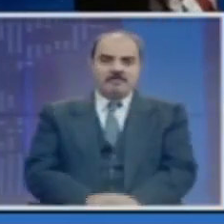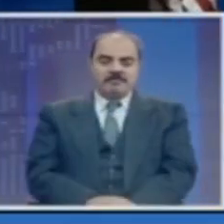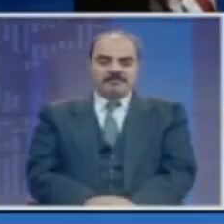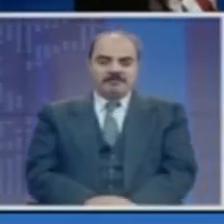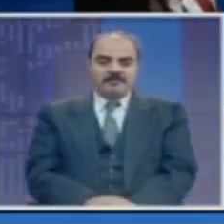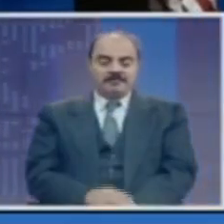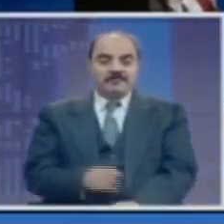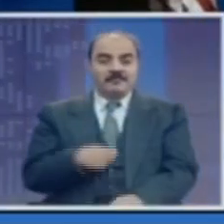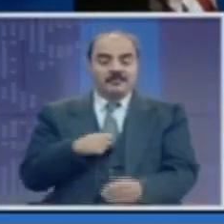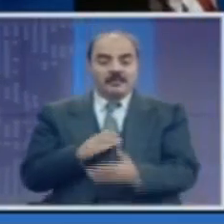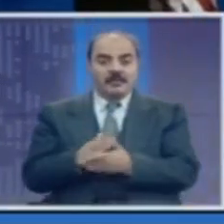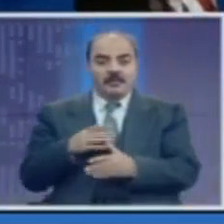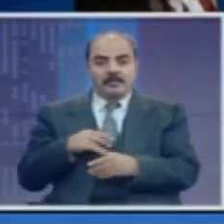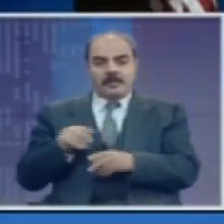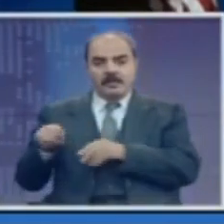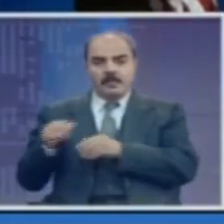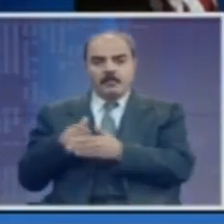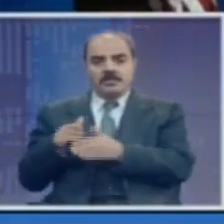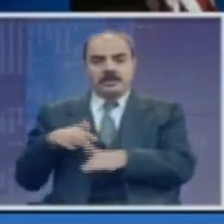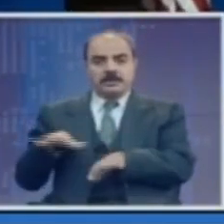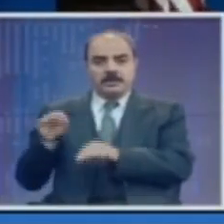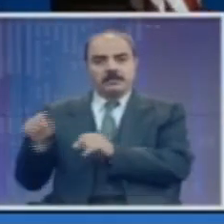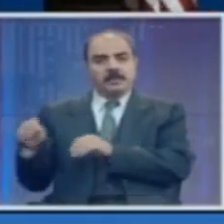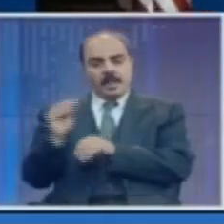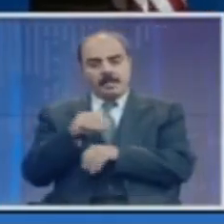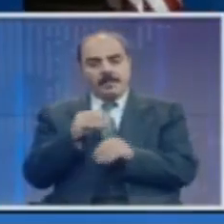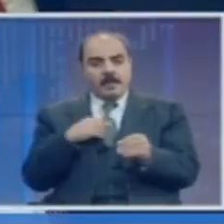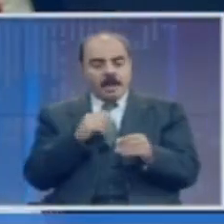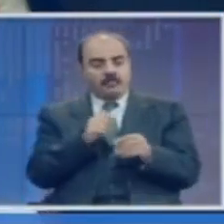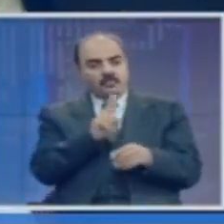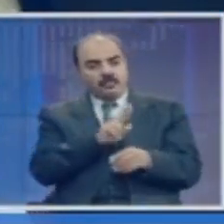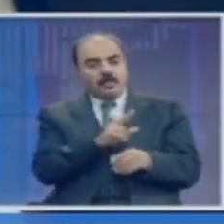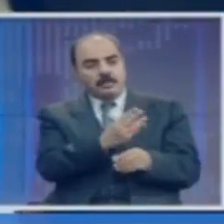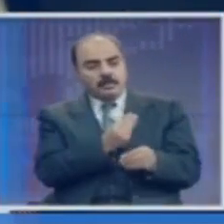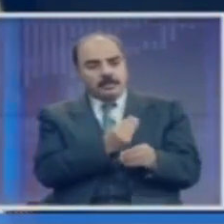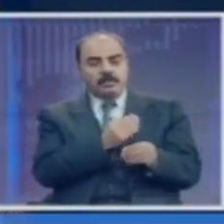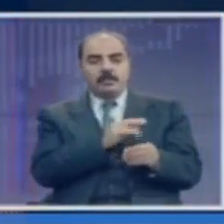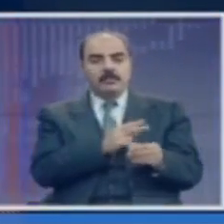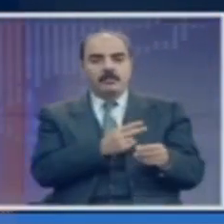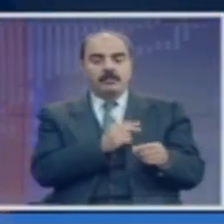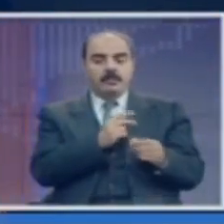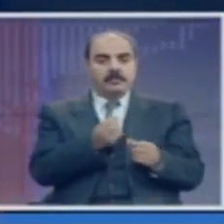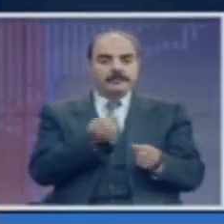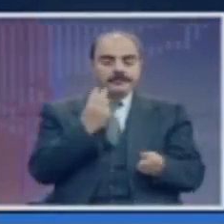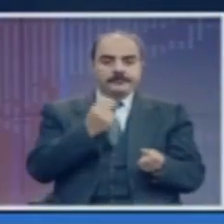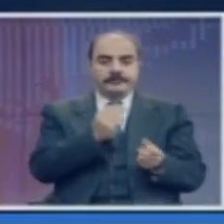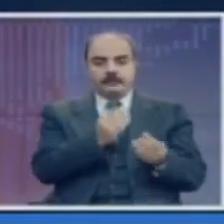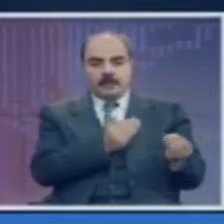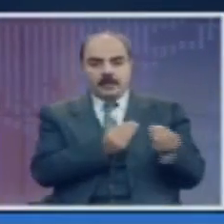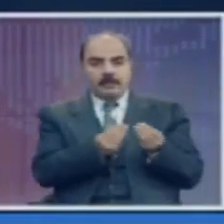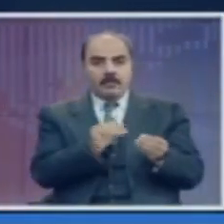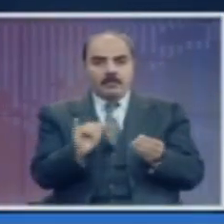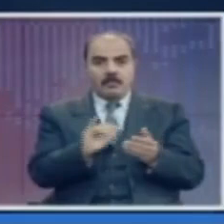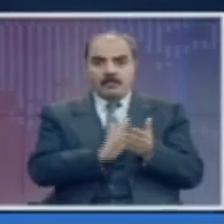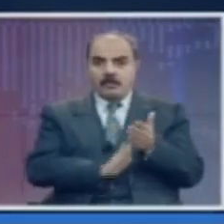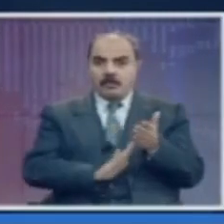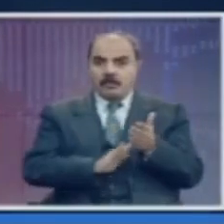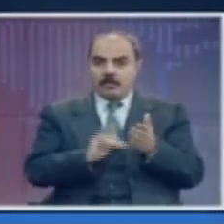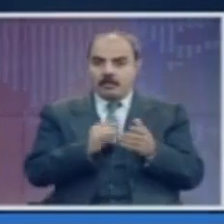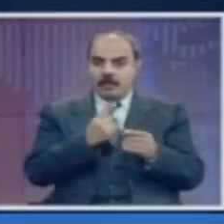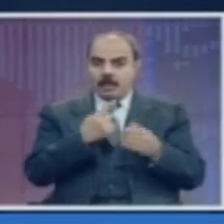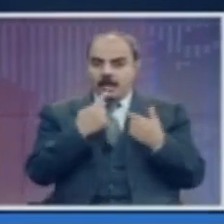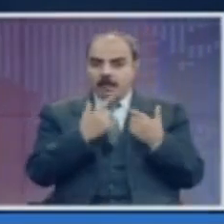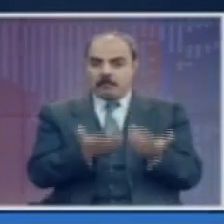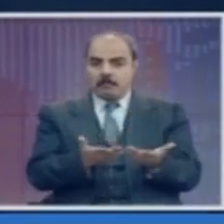ذلك. وأكد بايدن أن إدارته الانتقالية لا تحصل على المعلومات اللازمة حول نقاط رئيسة متعلقة بالأمن القومي،